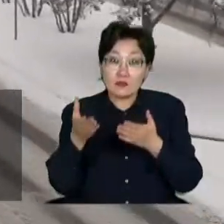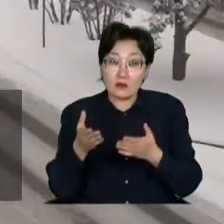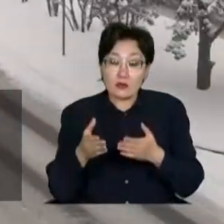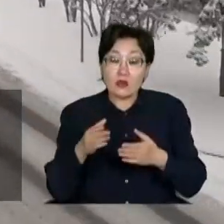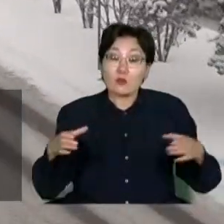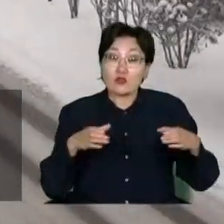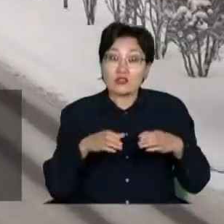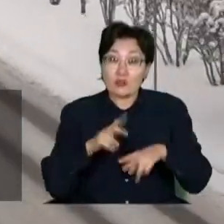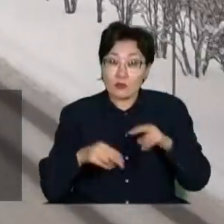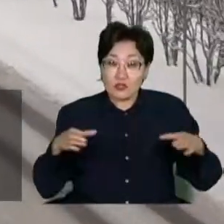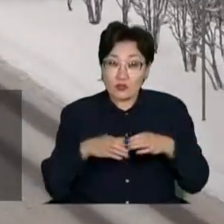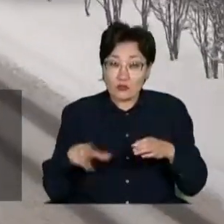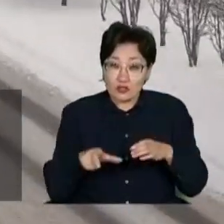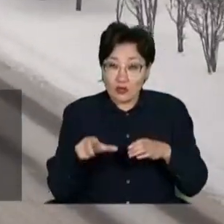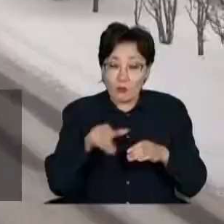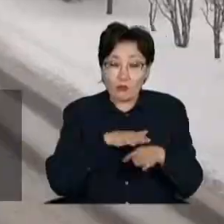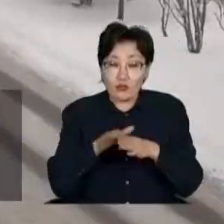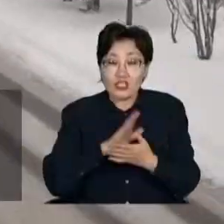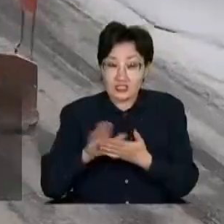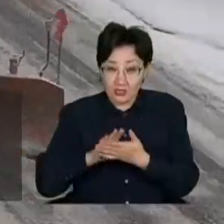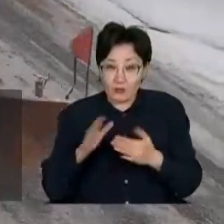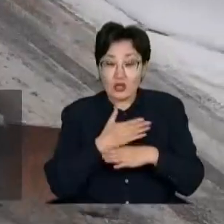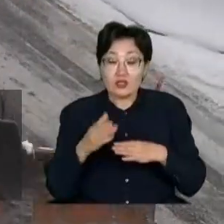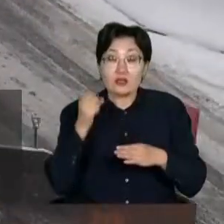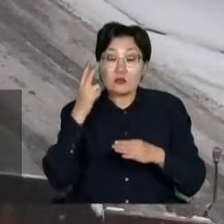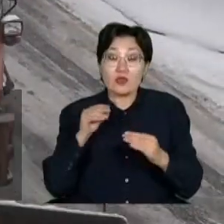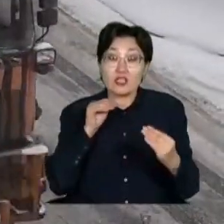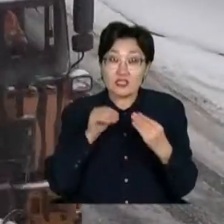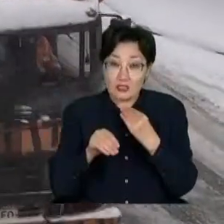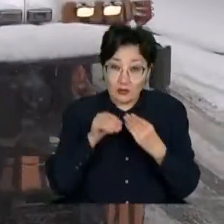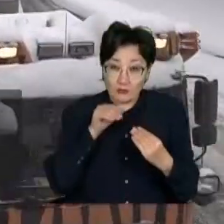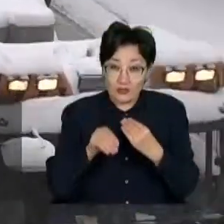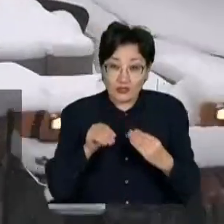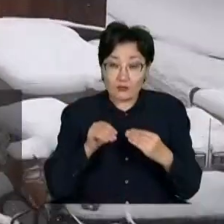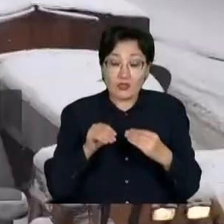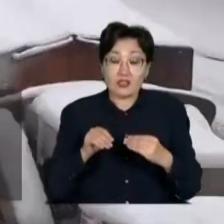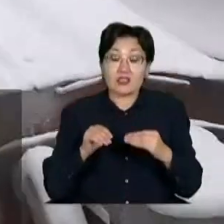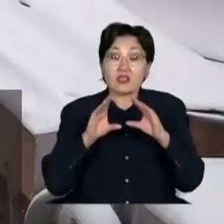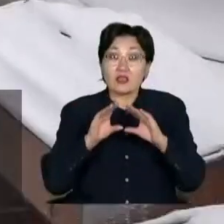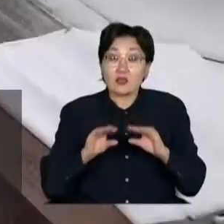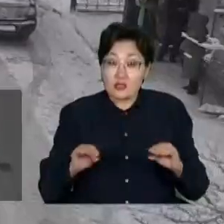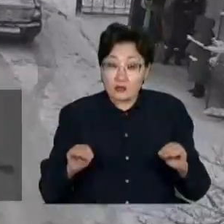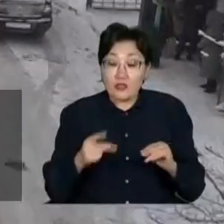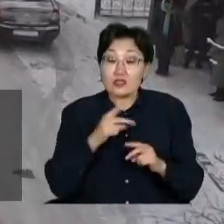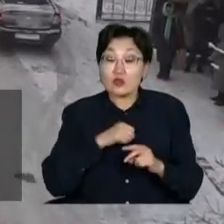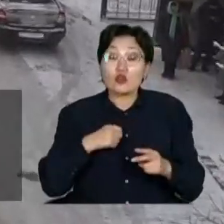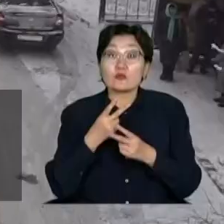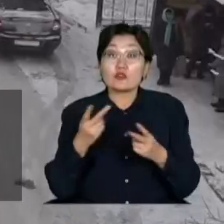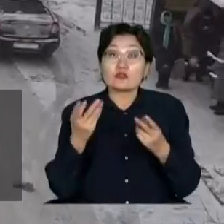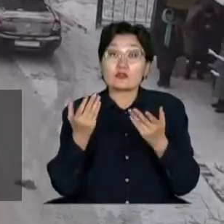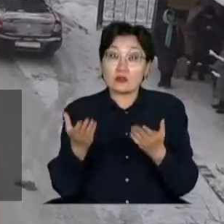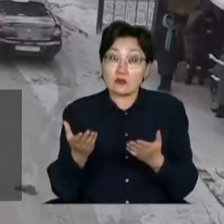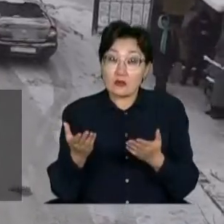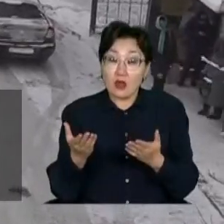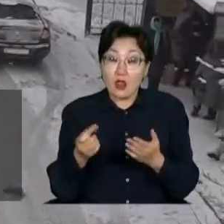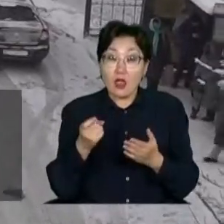мердігер жолдың барлығын тазалап шықты. Енді қазір түстен кейін көлік қозғалысы кішкене басылған уақыт. Мен қазір өздеріңіз көріп тұрсыздар.